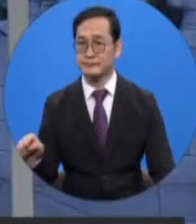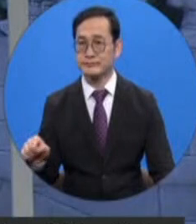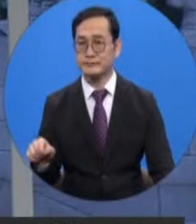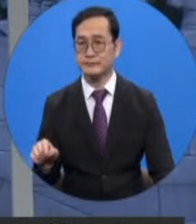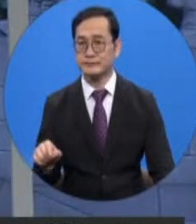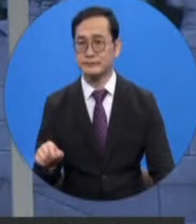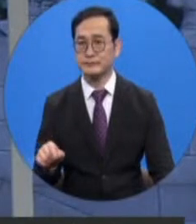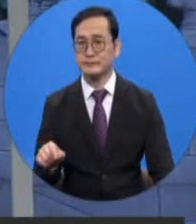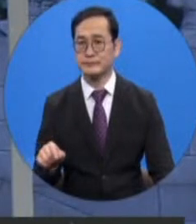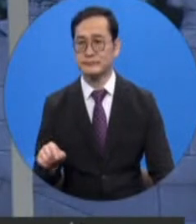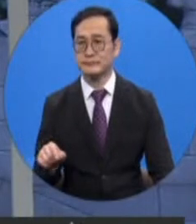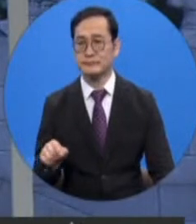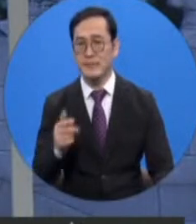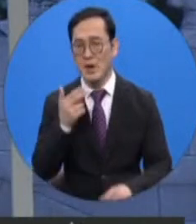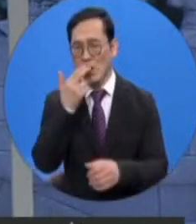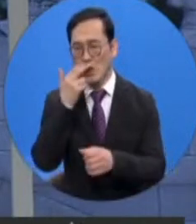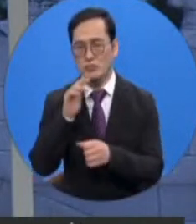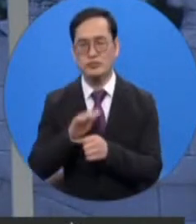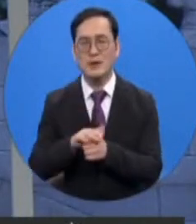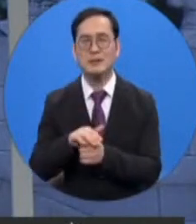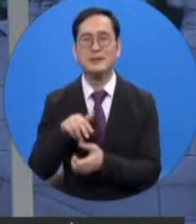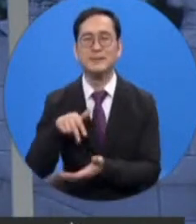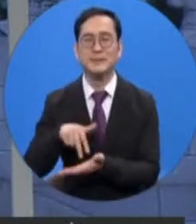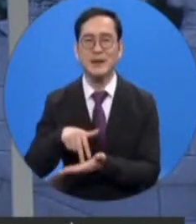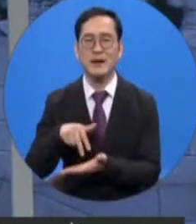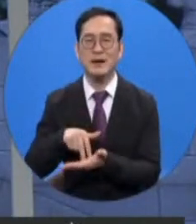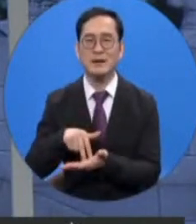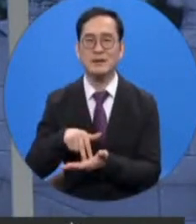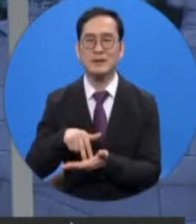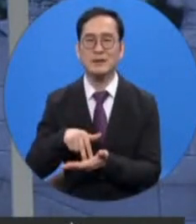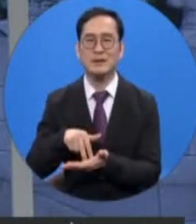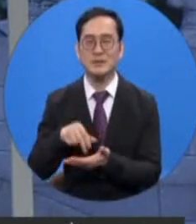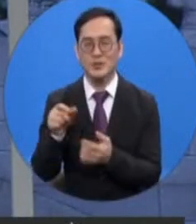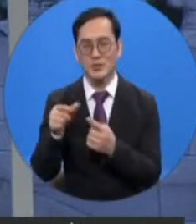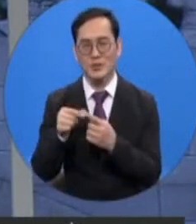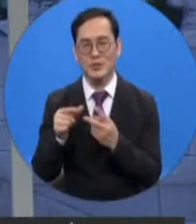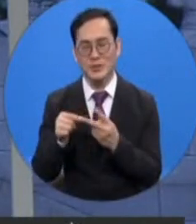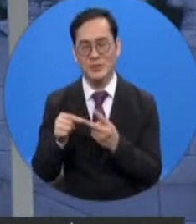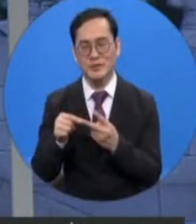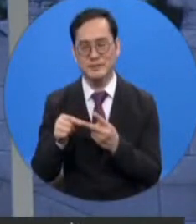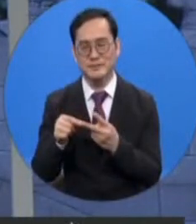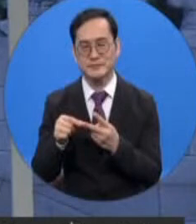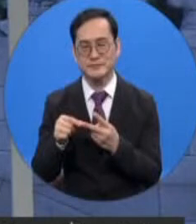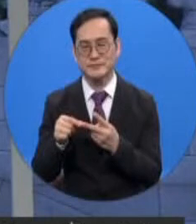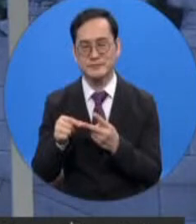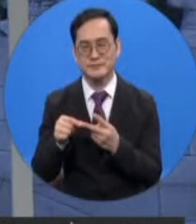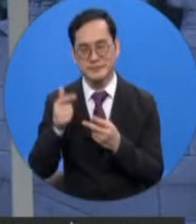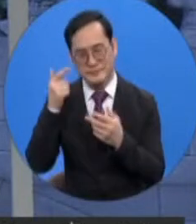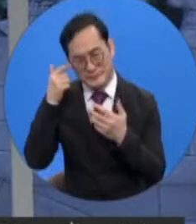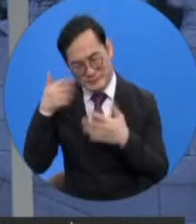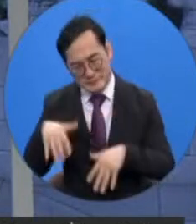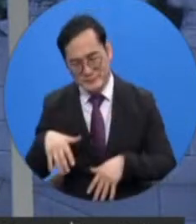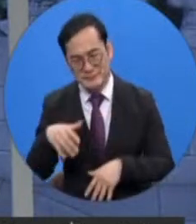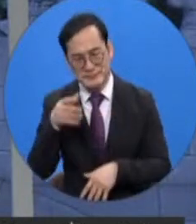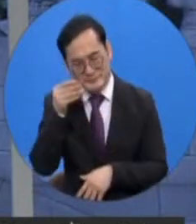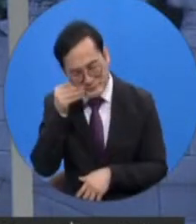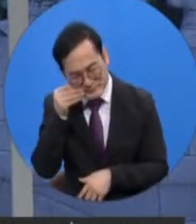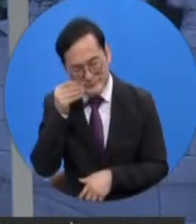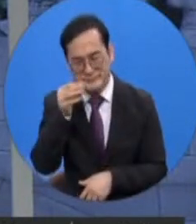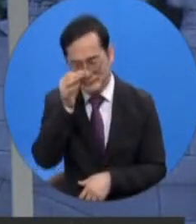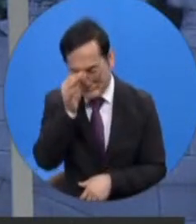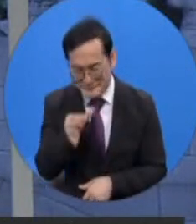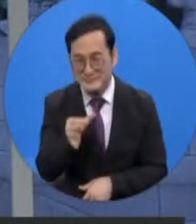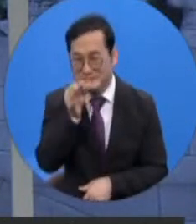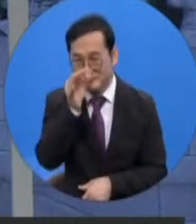억울하다라고 하면서 굉장히 격앙된 반응도 나왔다가 지금의 반응은 결론이 어찌 되든 간에 국민들께는 무조건